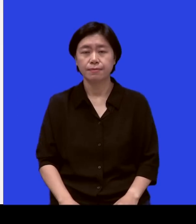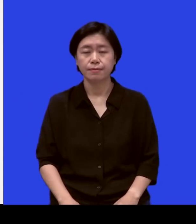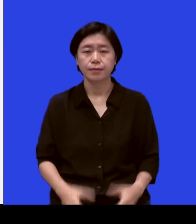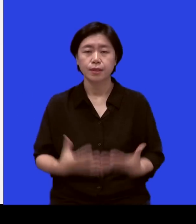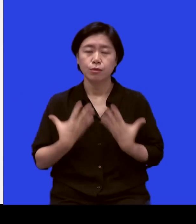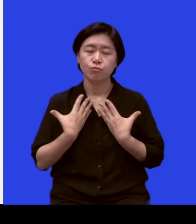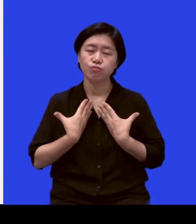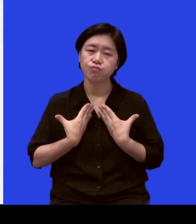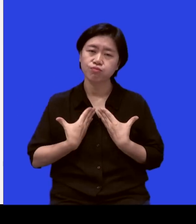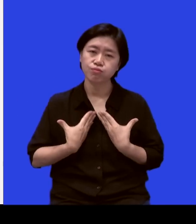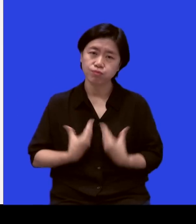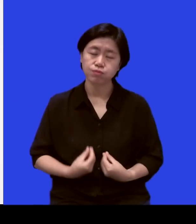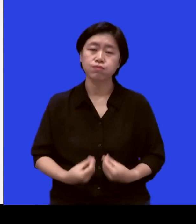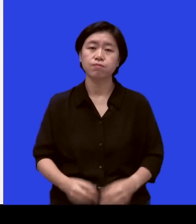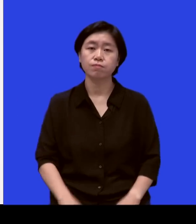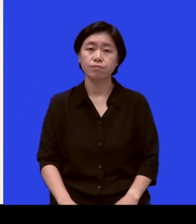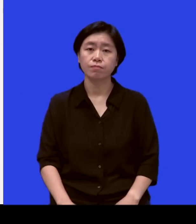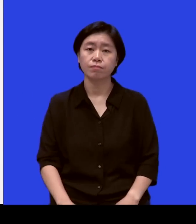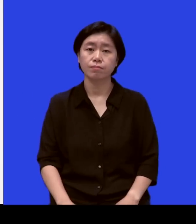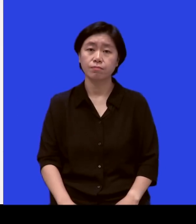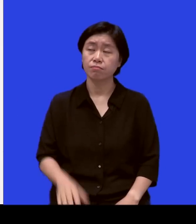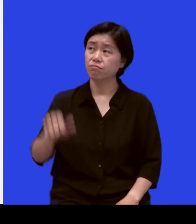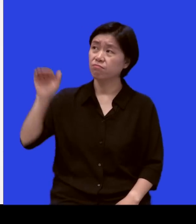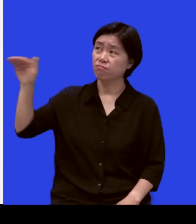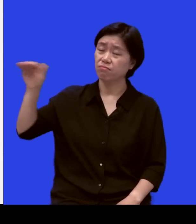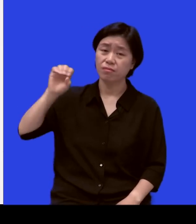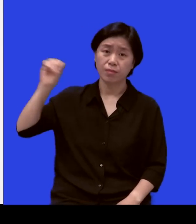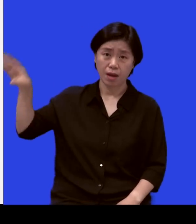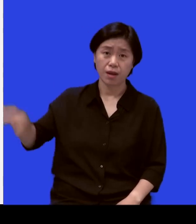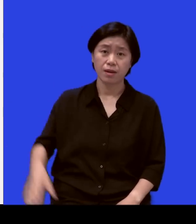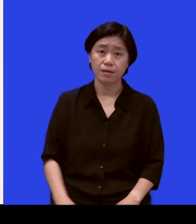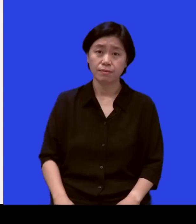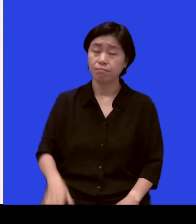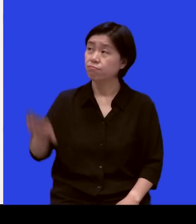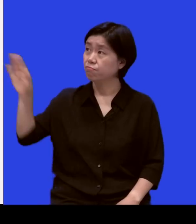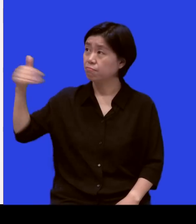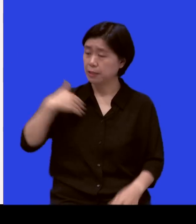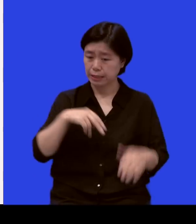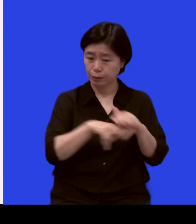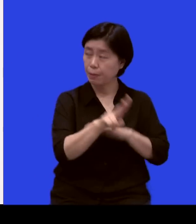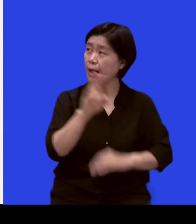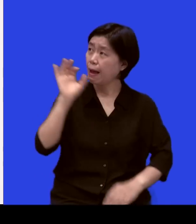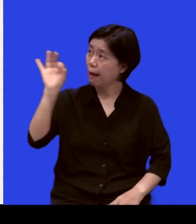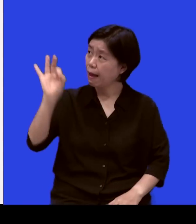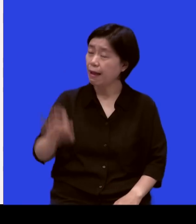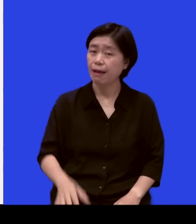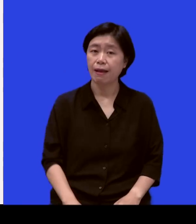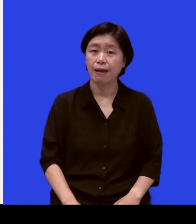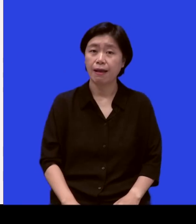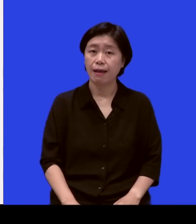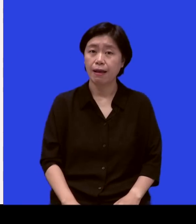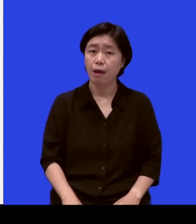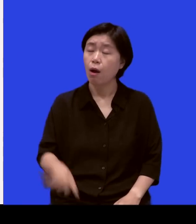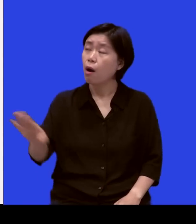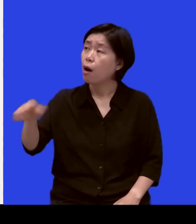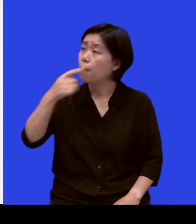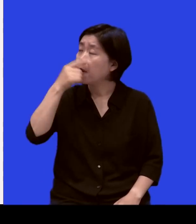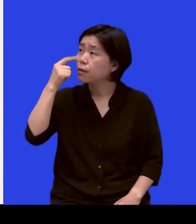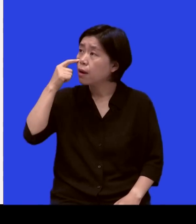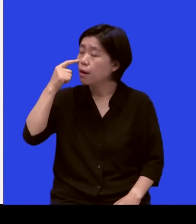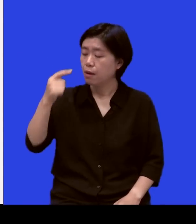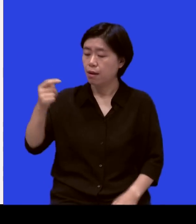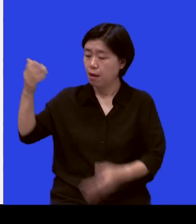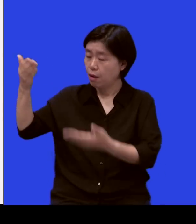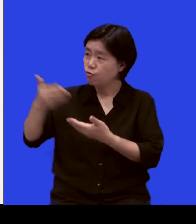되면서 주님께 말씀을 드렸어요. 내가 이제 도망가야 되겠으니까 주님 증거를 보이시지